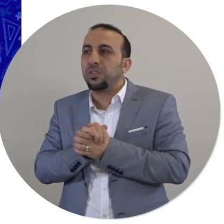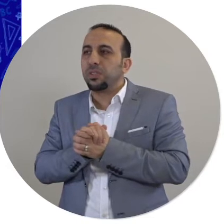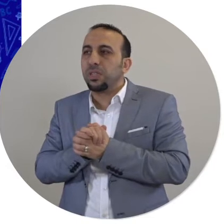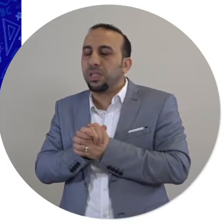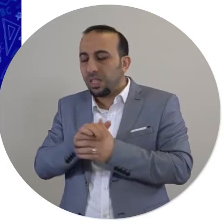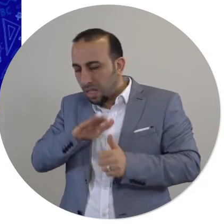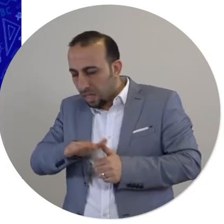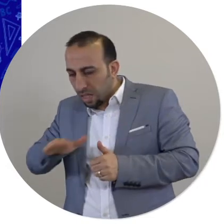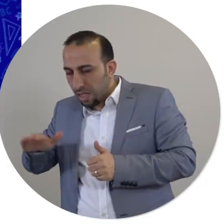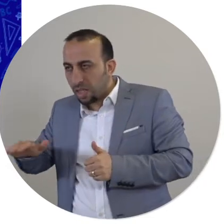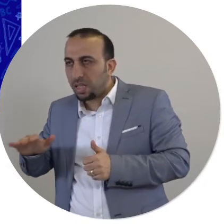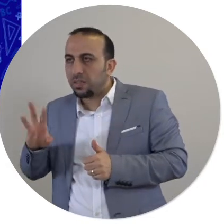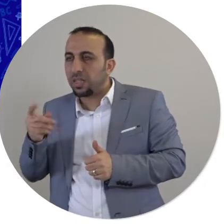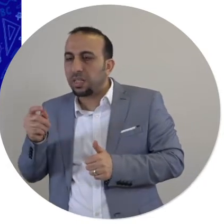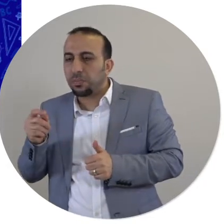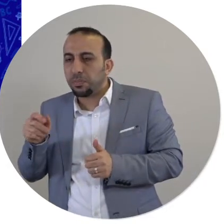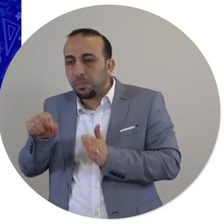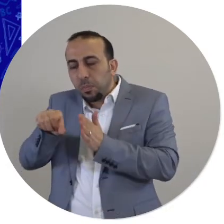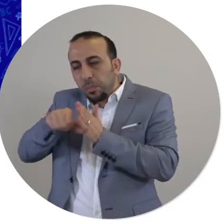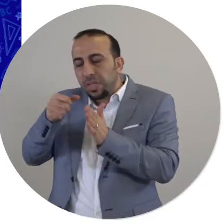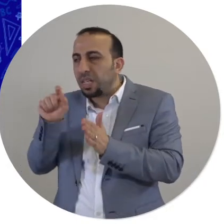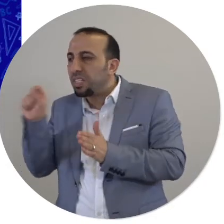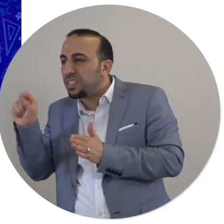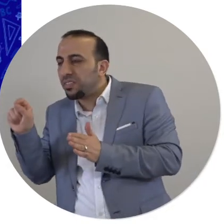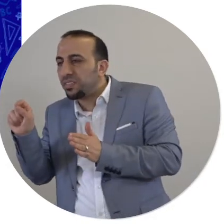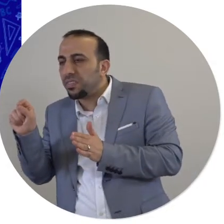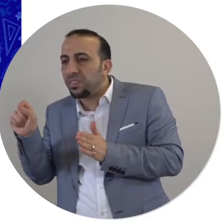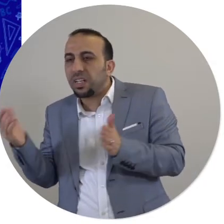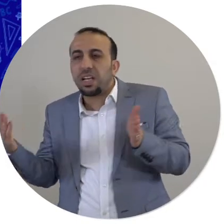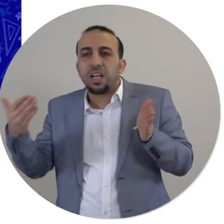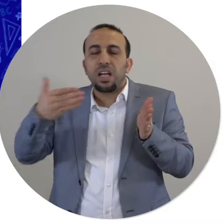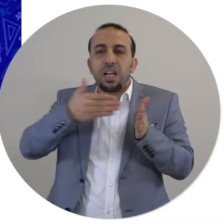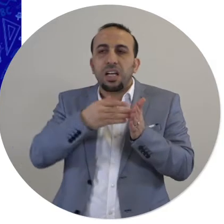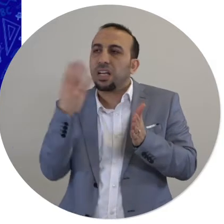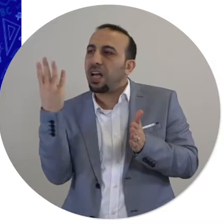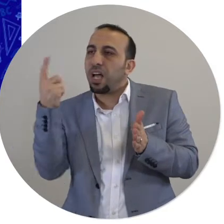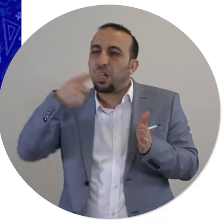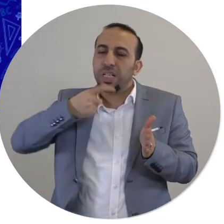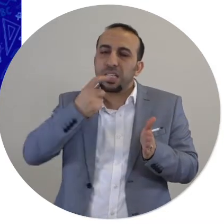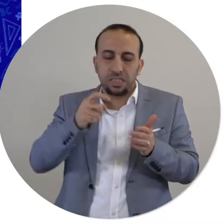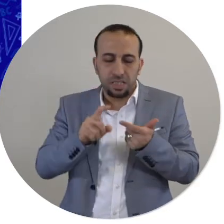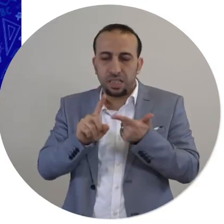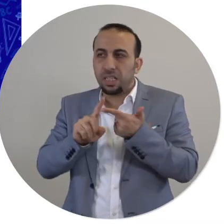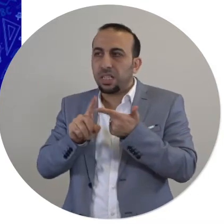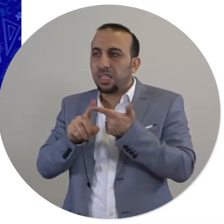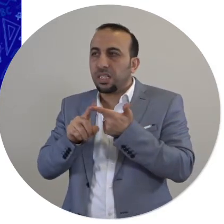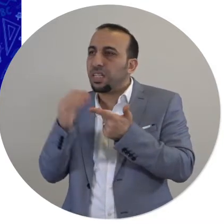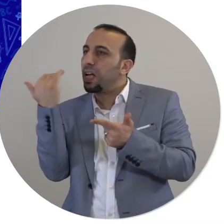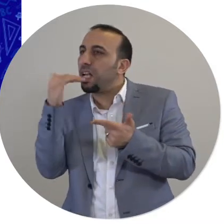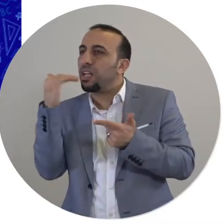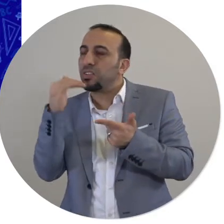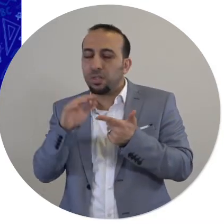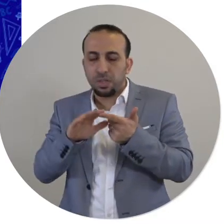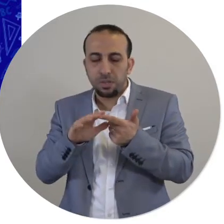سنة، وفئة الشباب وهم اللي تتراوح أعمارهم من 15 إلى 59 سنة، وفئة الشيخوخة وهم